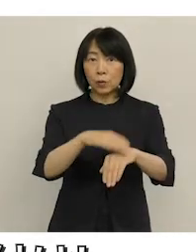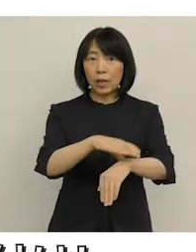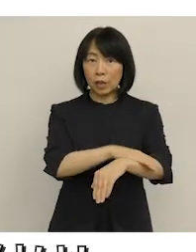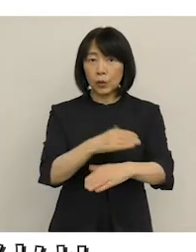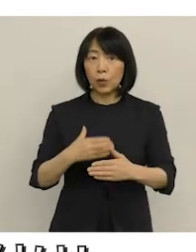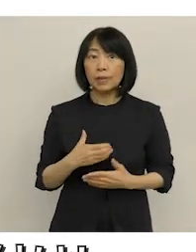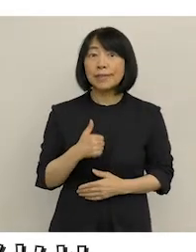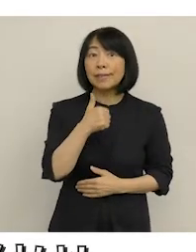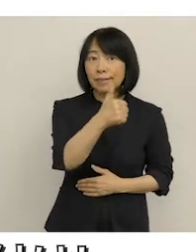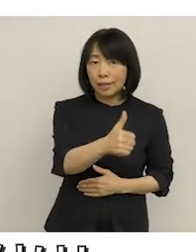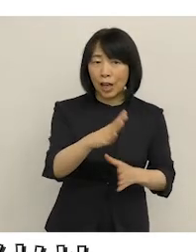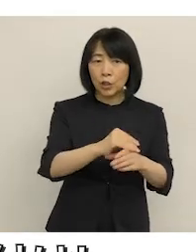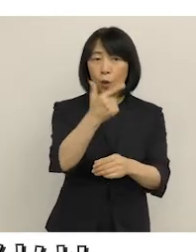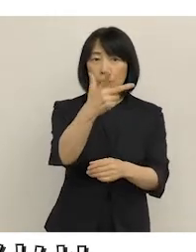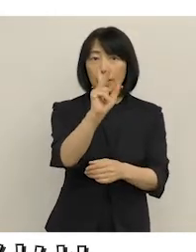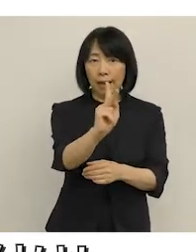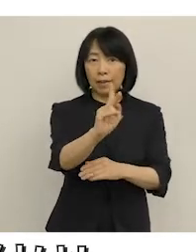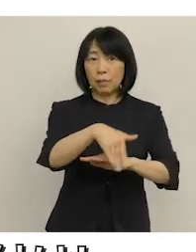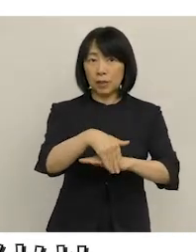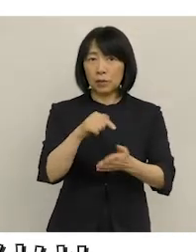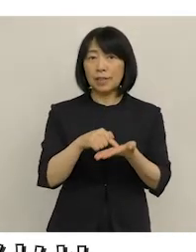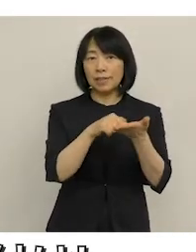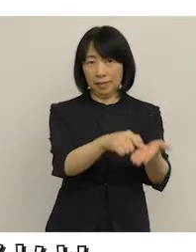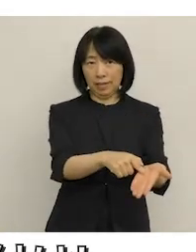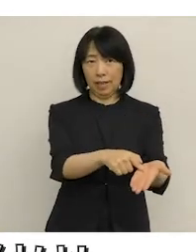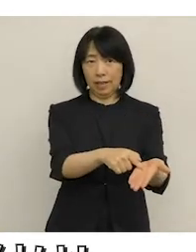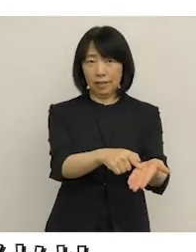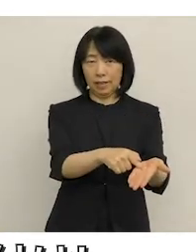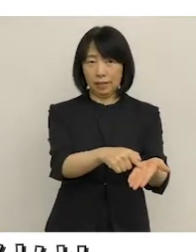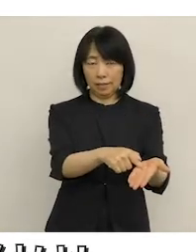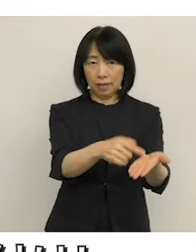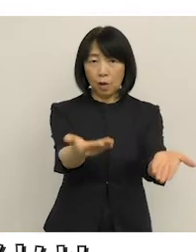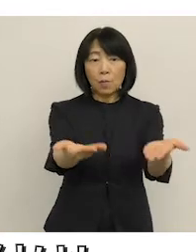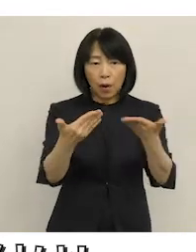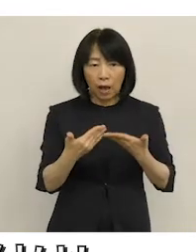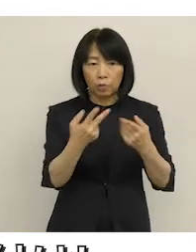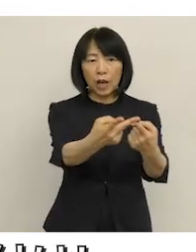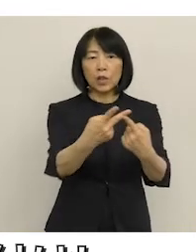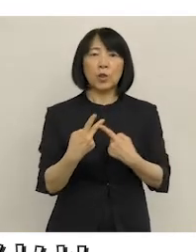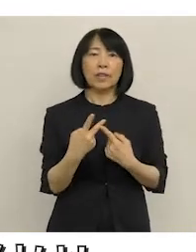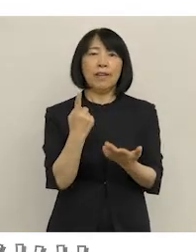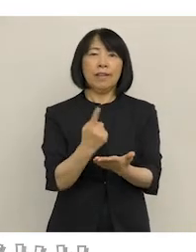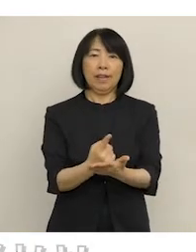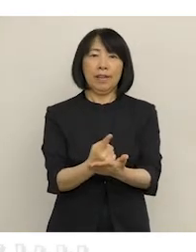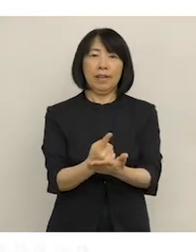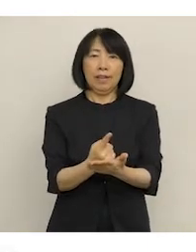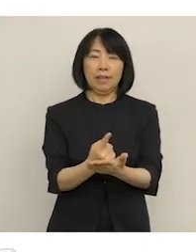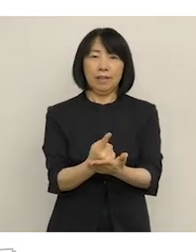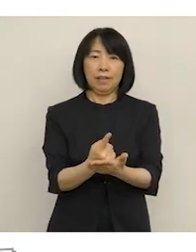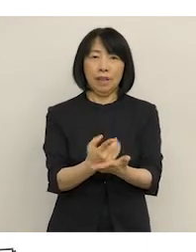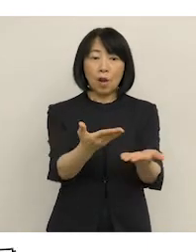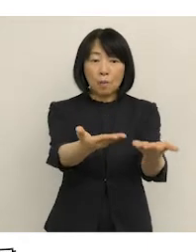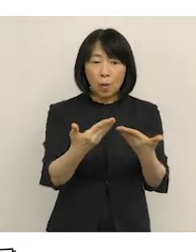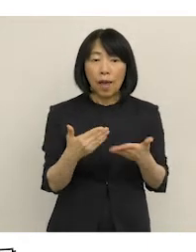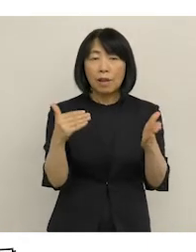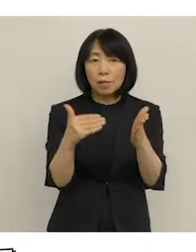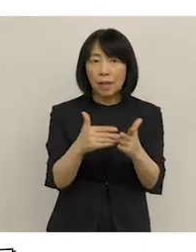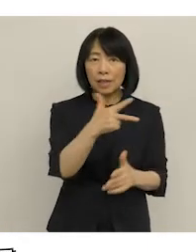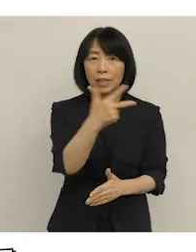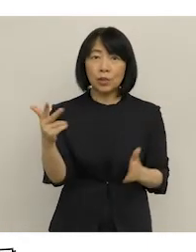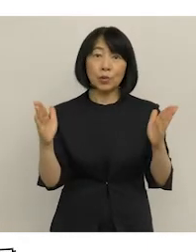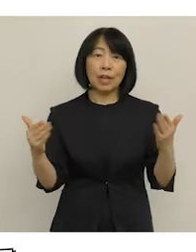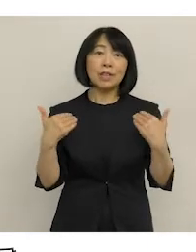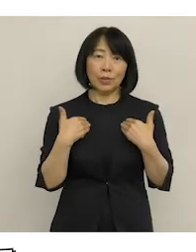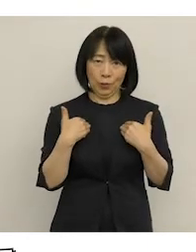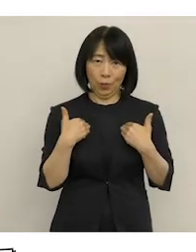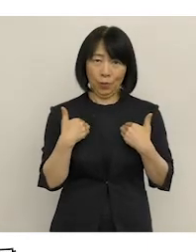役所総務課の窓口で受付し、当面は郵送のみでの交付となります。交付までに1週